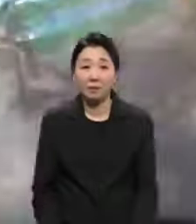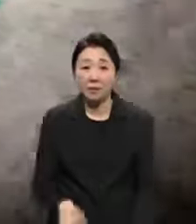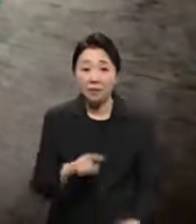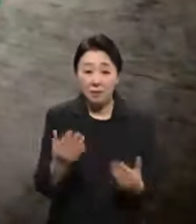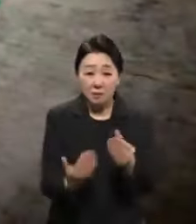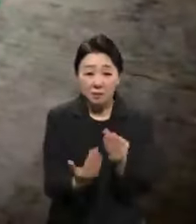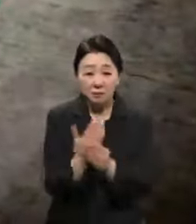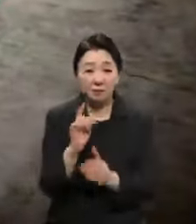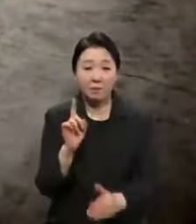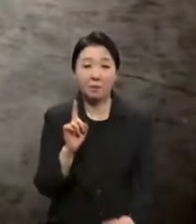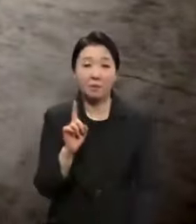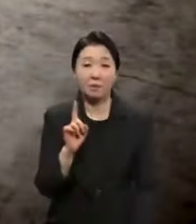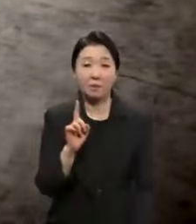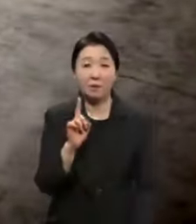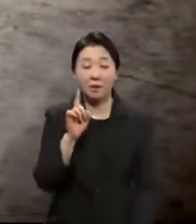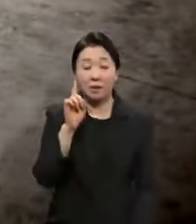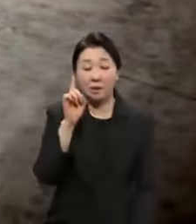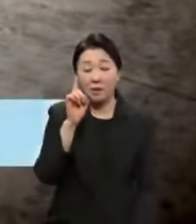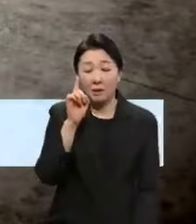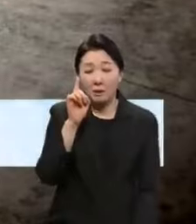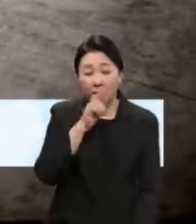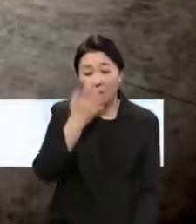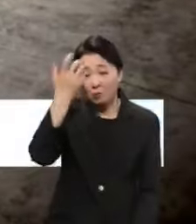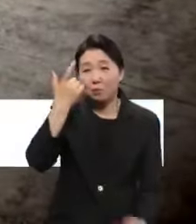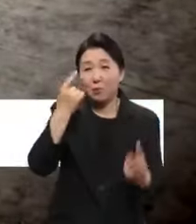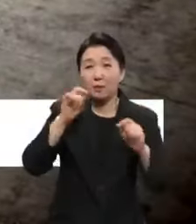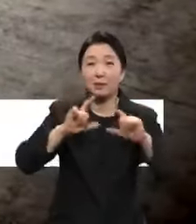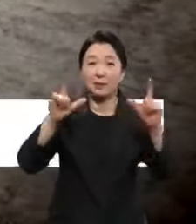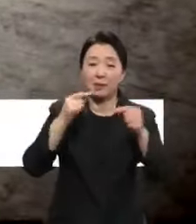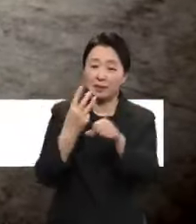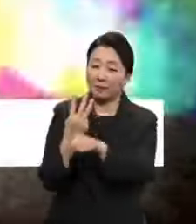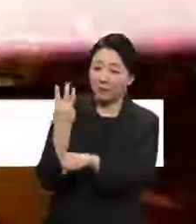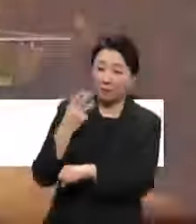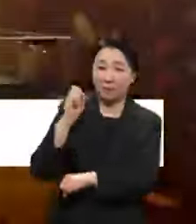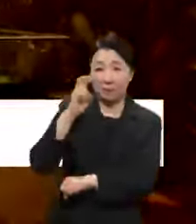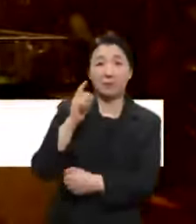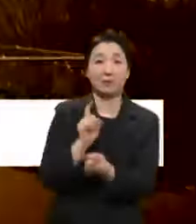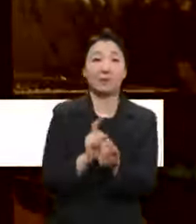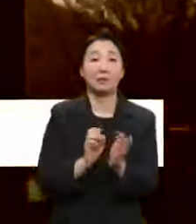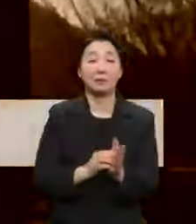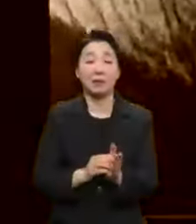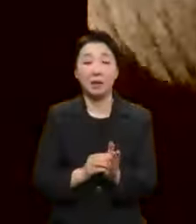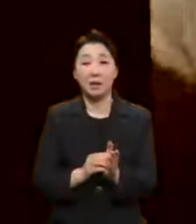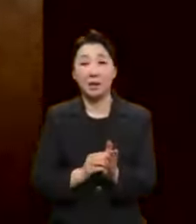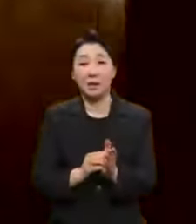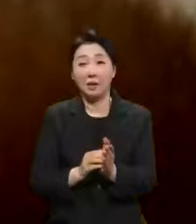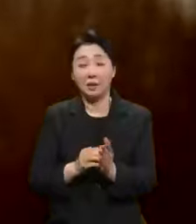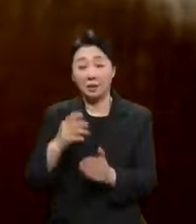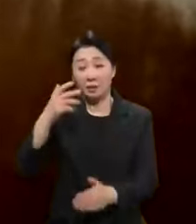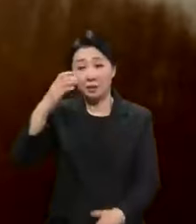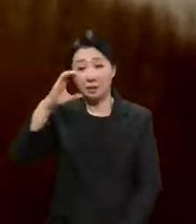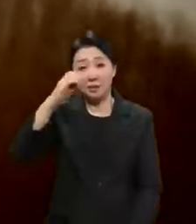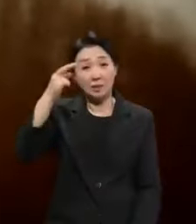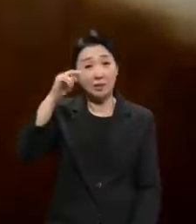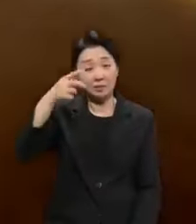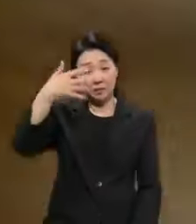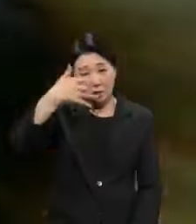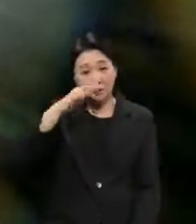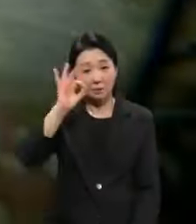걸까? 악몽 같던 그날은 3년 전 갑작스레 찾아왔습니다. 당시 펜션 CCTV에 찍힌